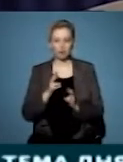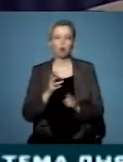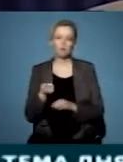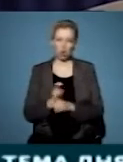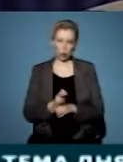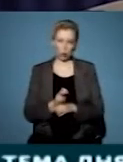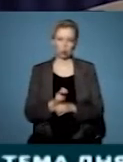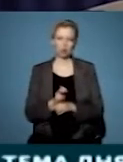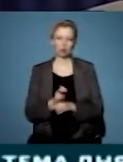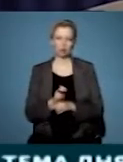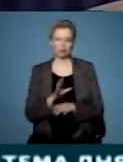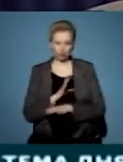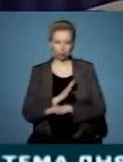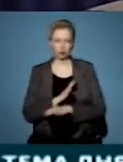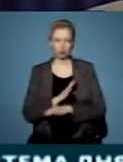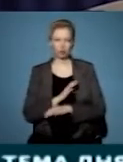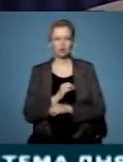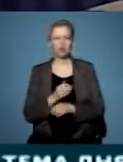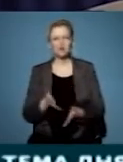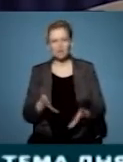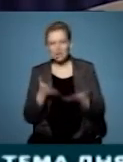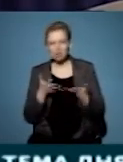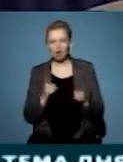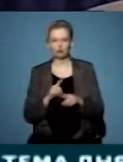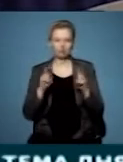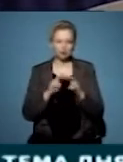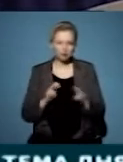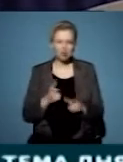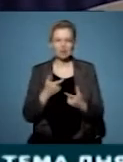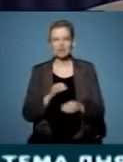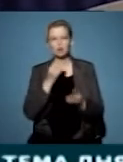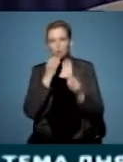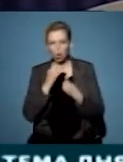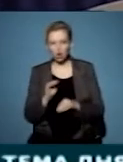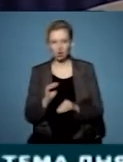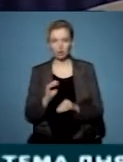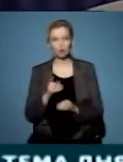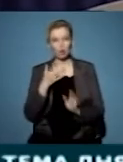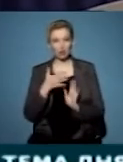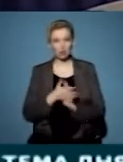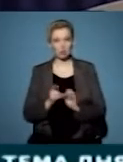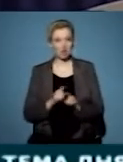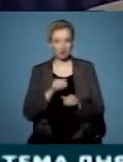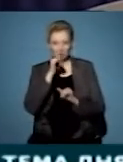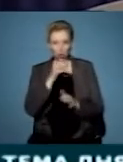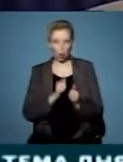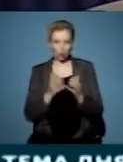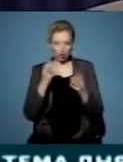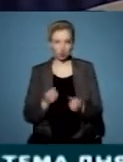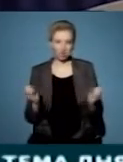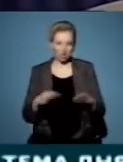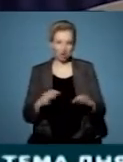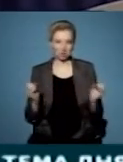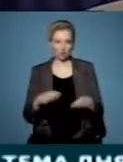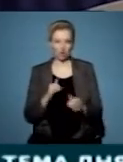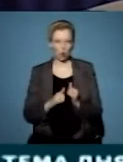не можу сказати, що не приходили, з'ясовували, десь покращувалося, але ж ви розумієте, також не можна кожного дня збирати